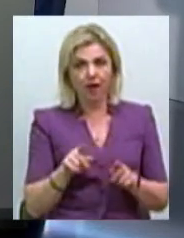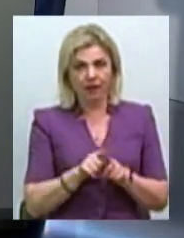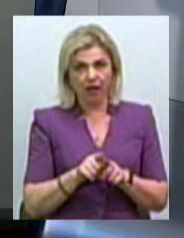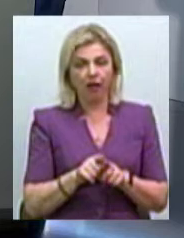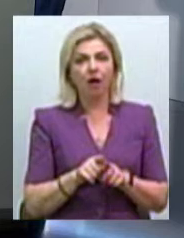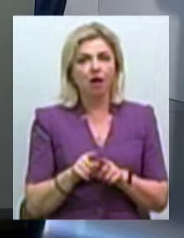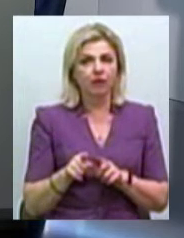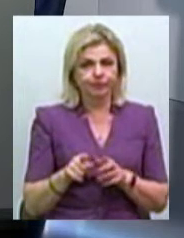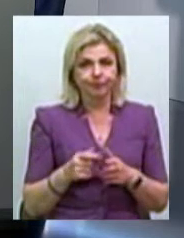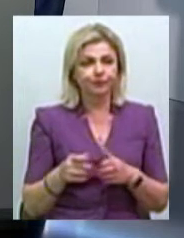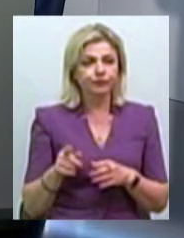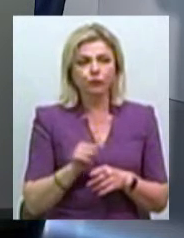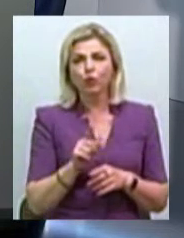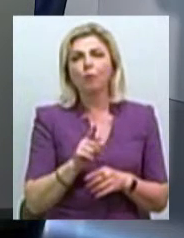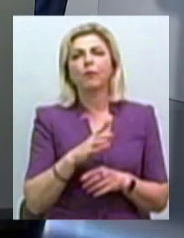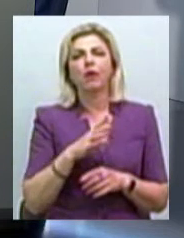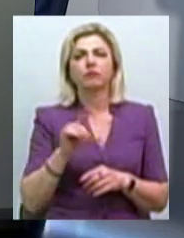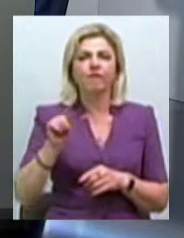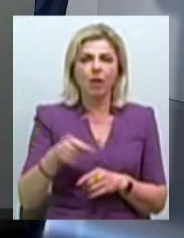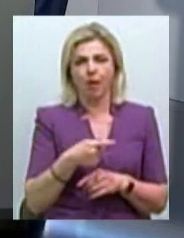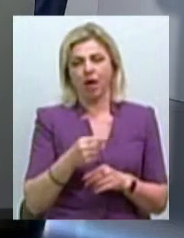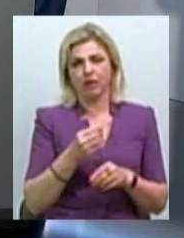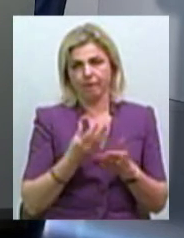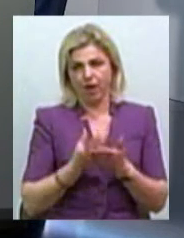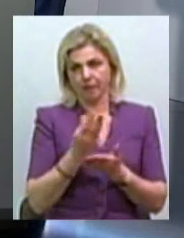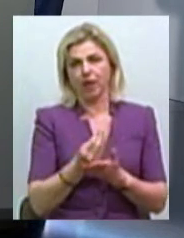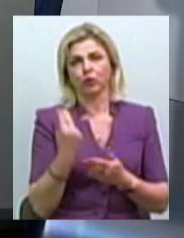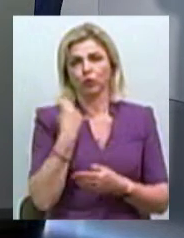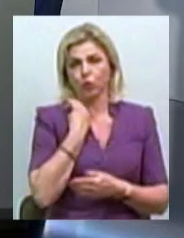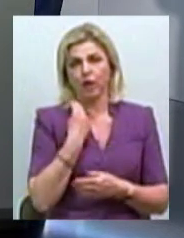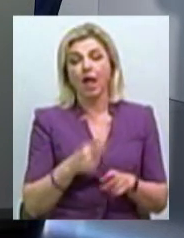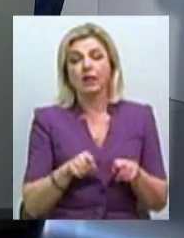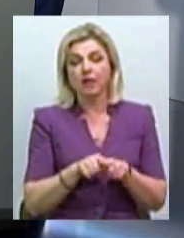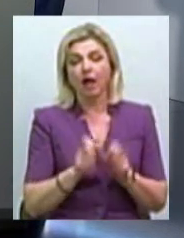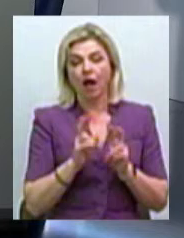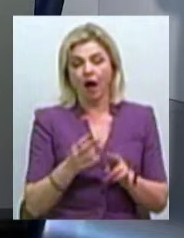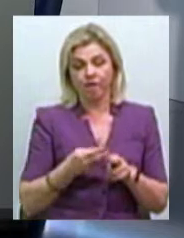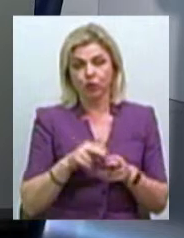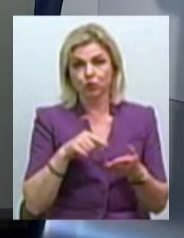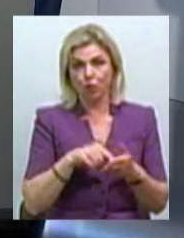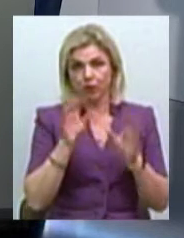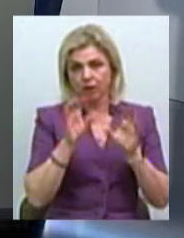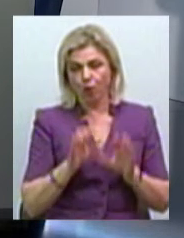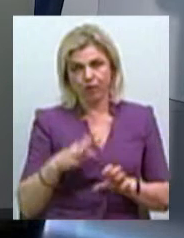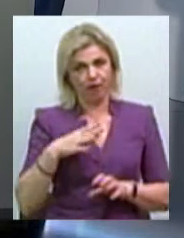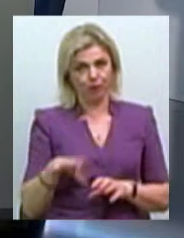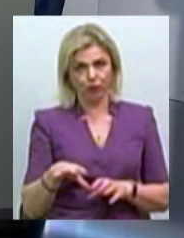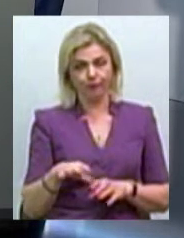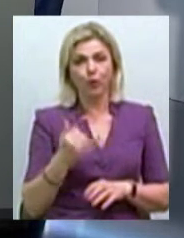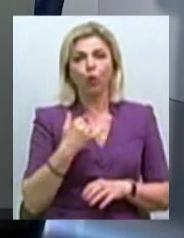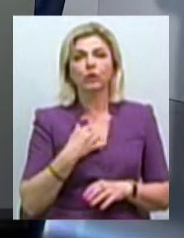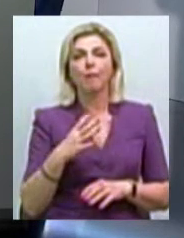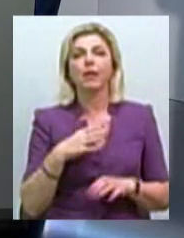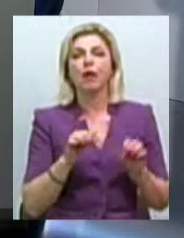важелів для того, щоб вимагати погашення боргів? Таких, як зараз, в цьому законі в нас не було. У нас була